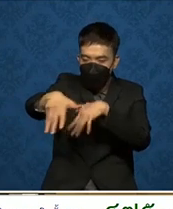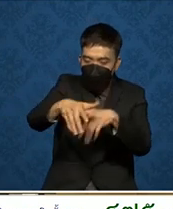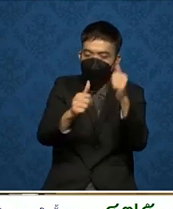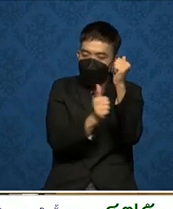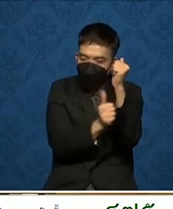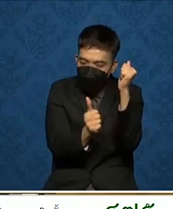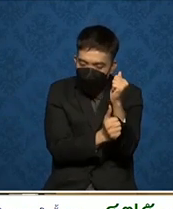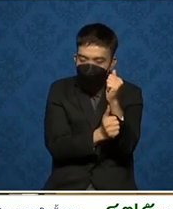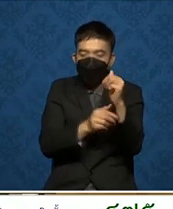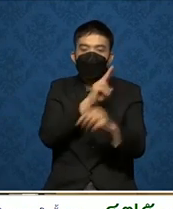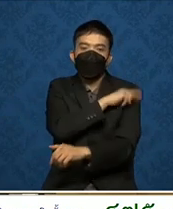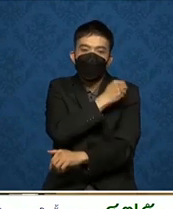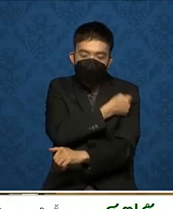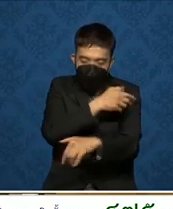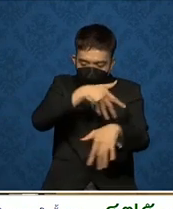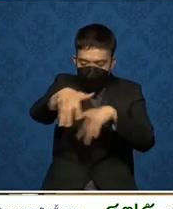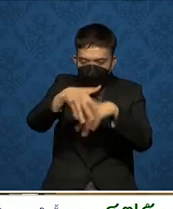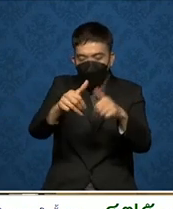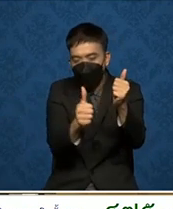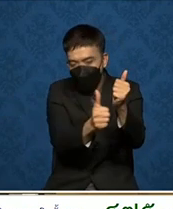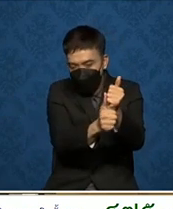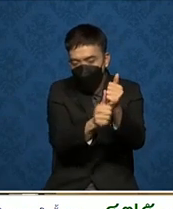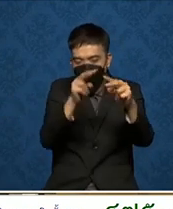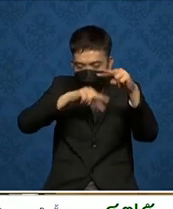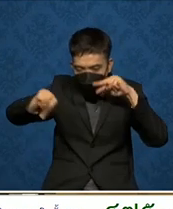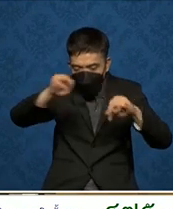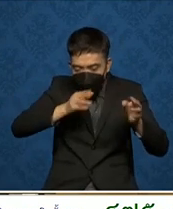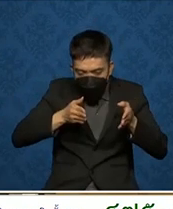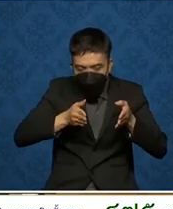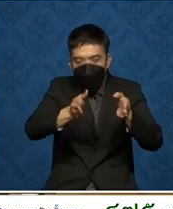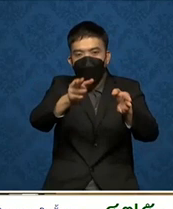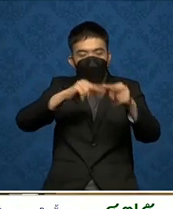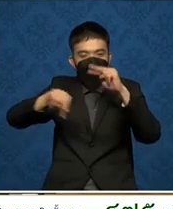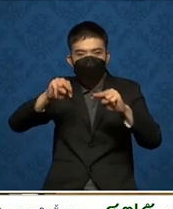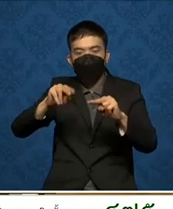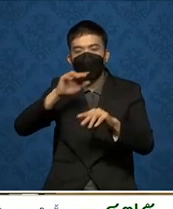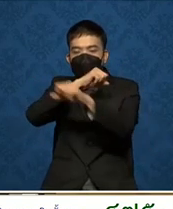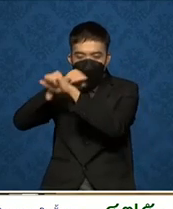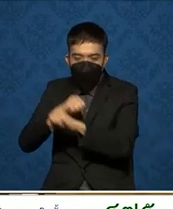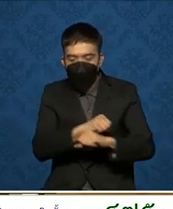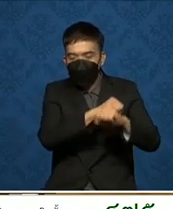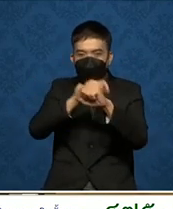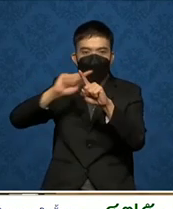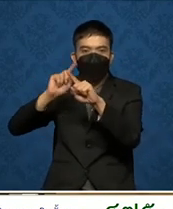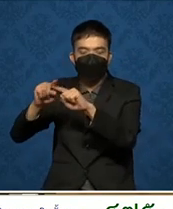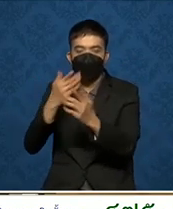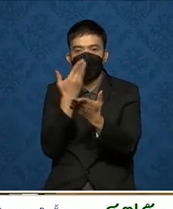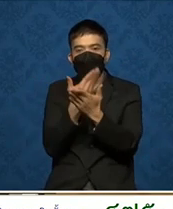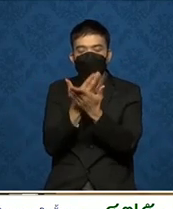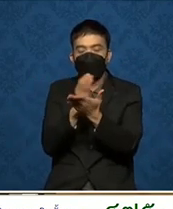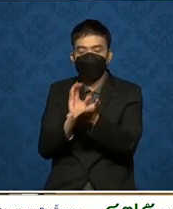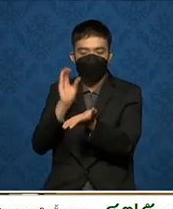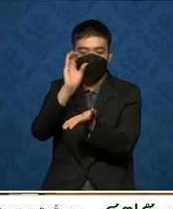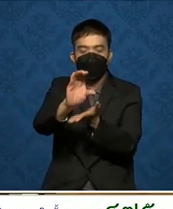ารวัตรกำนันผู้ช่วยผู้ใหญ่บ้านฝ่ายปกครองและผู้ช่วยผู้ใหญ่บ้านฝ่ายรักษาความสงบไม่เพียงพอต่อการดำรง